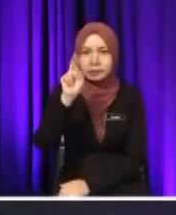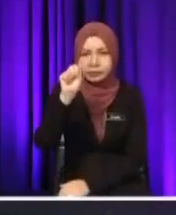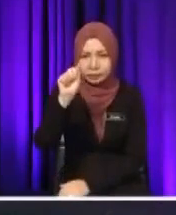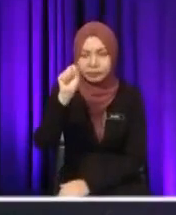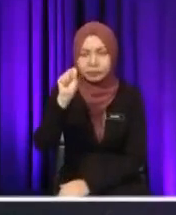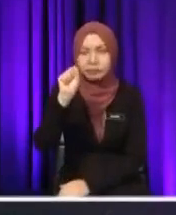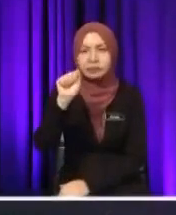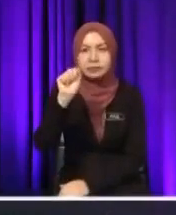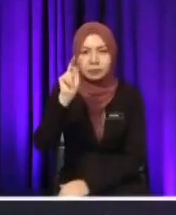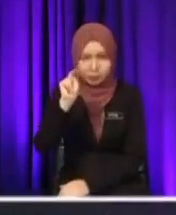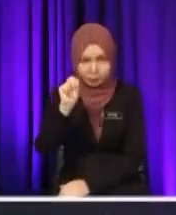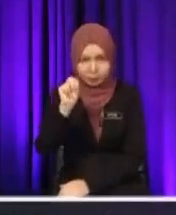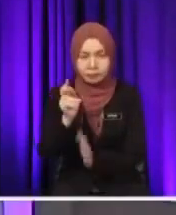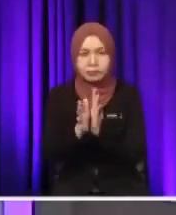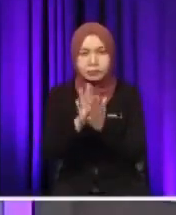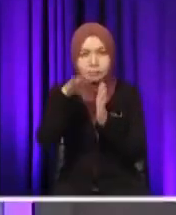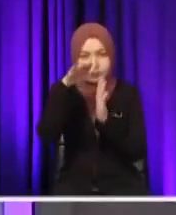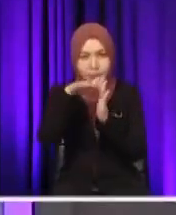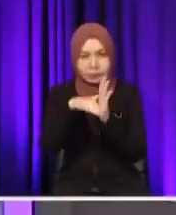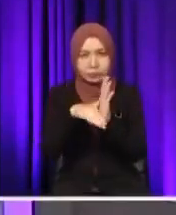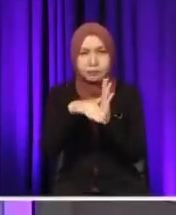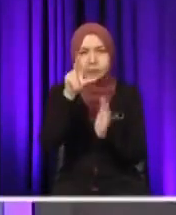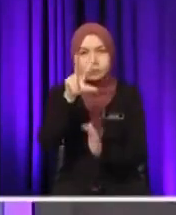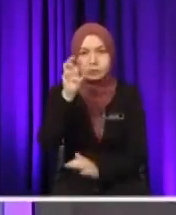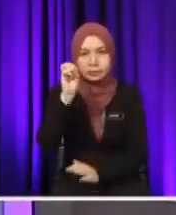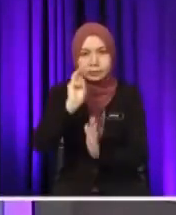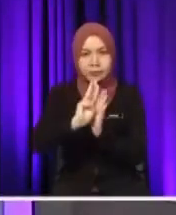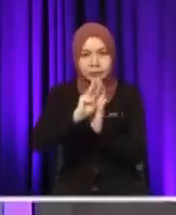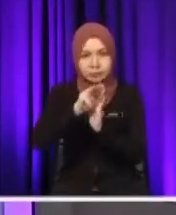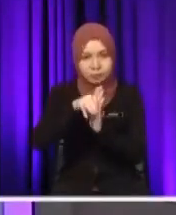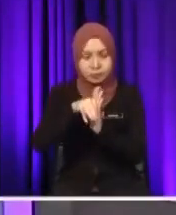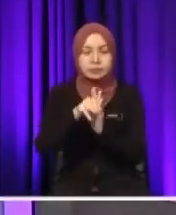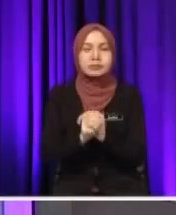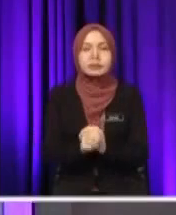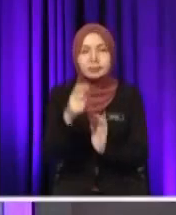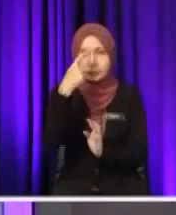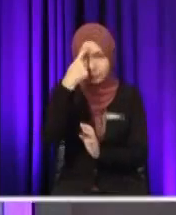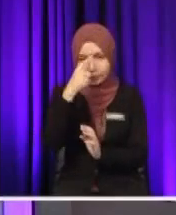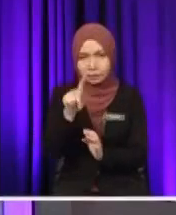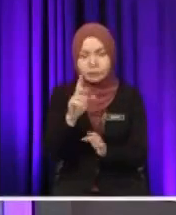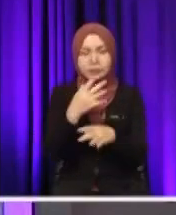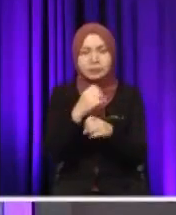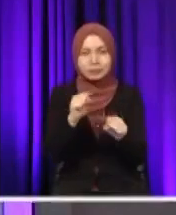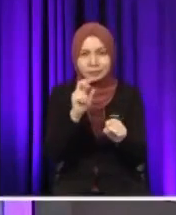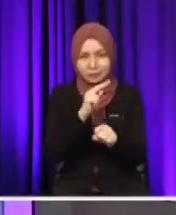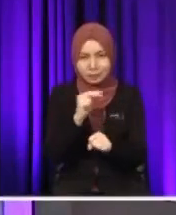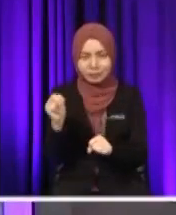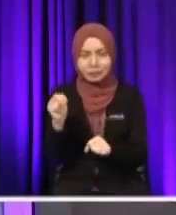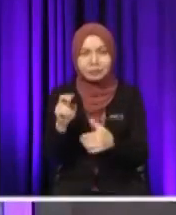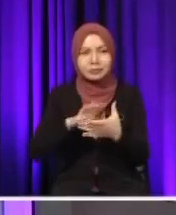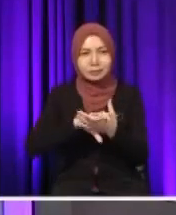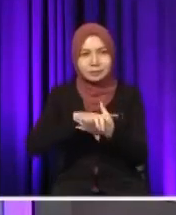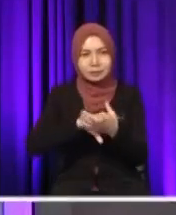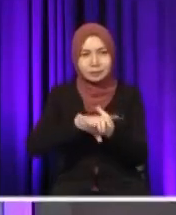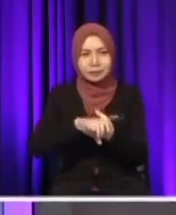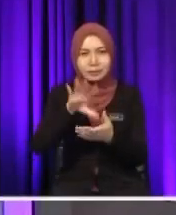Yes, betul. Memang perlukan masa kalau kita gunakan kaedah di dalam makmal sekolah lah. Okey,